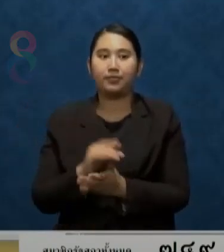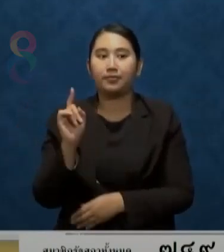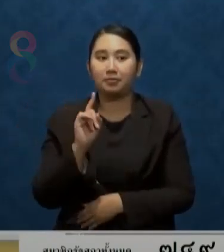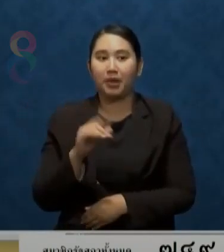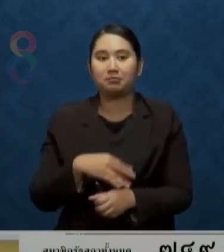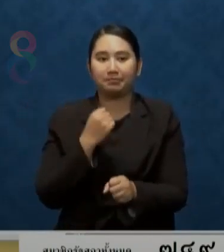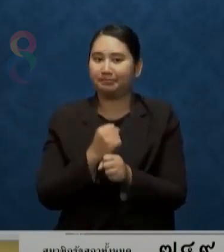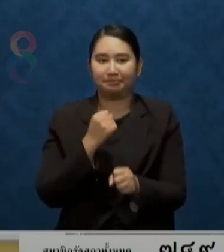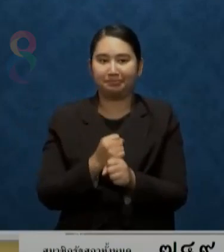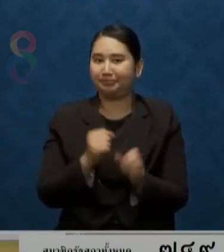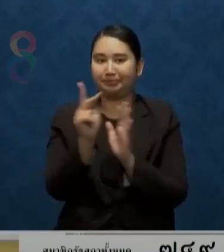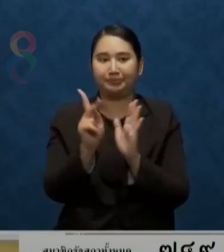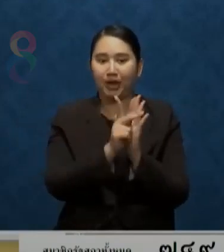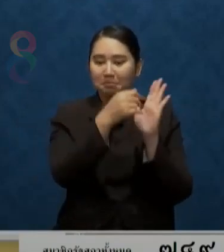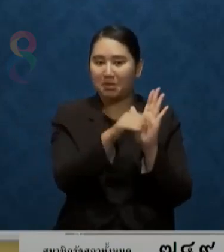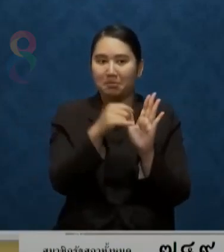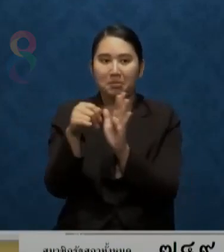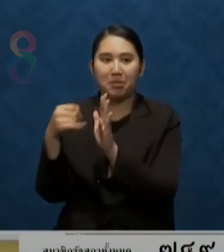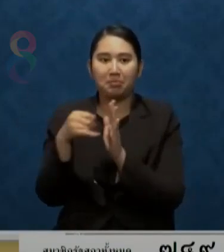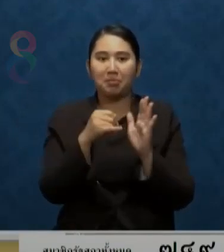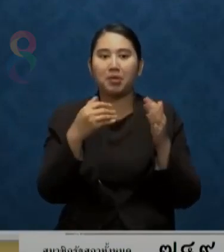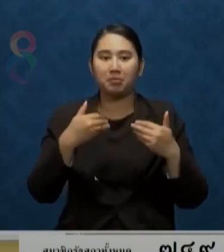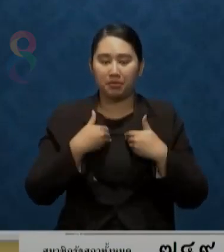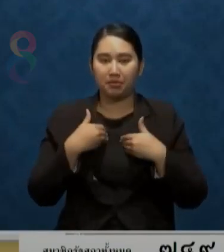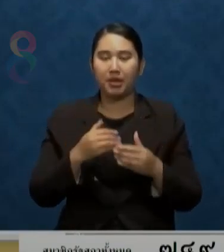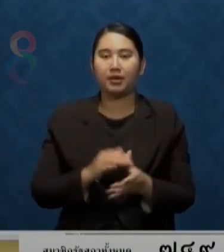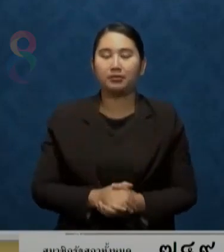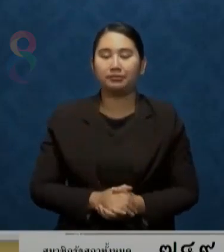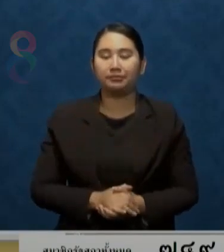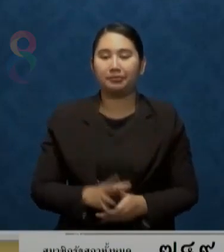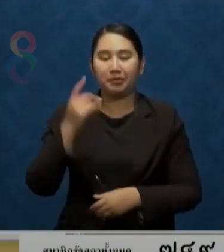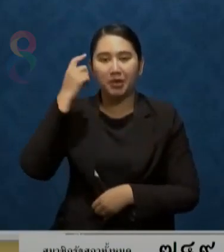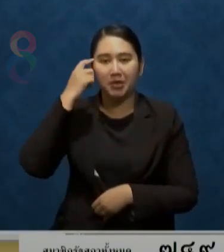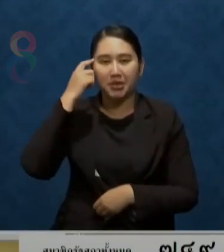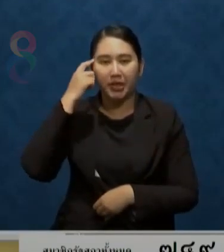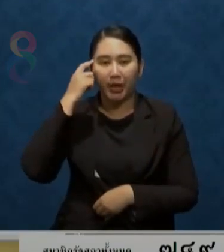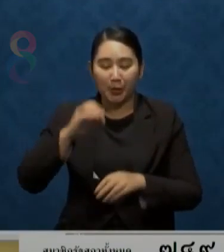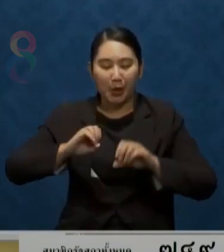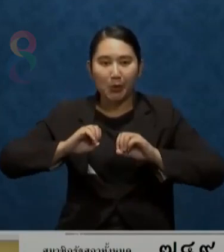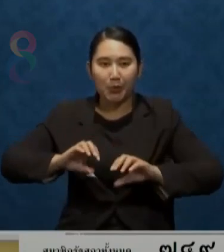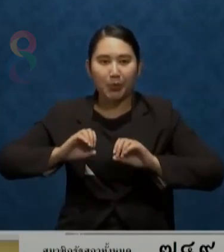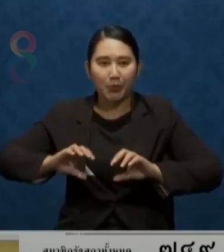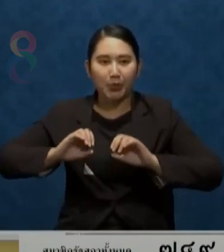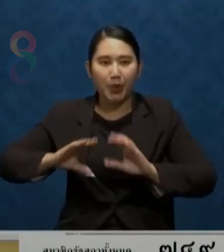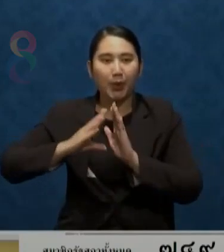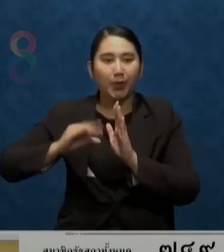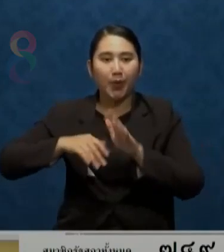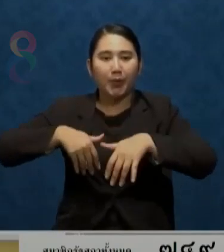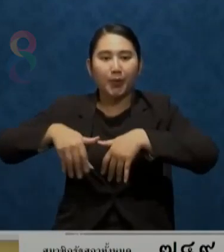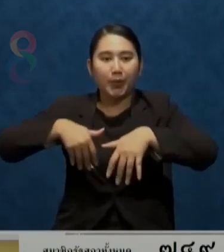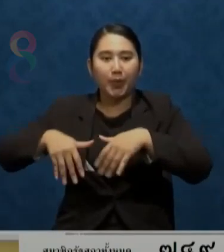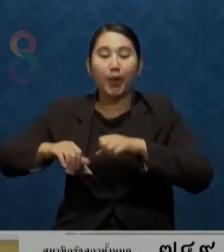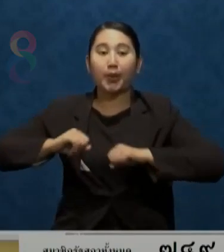กระทำที่ผิดต่อกฎหมายมากมายสร้างเสรีภาพแนวคิดให้เยาวชนเด็กเยาว